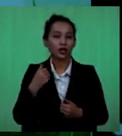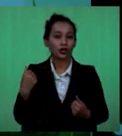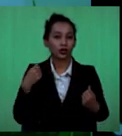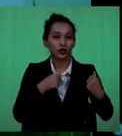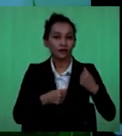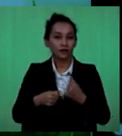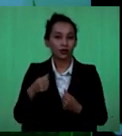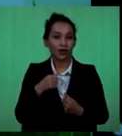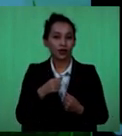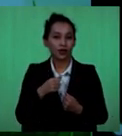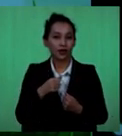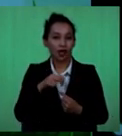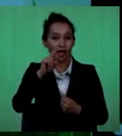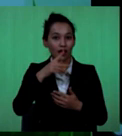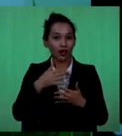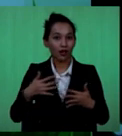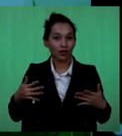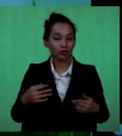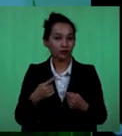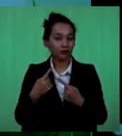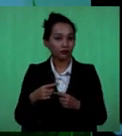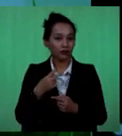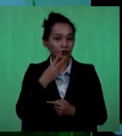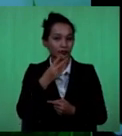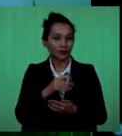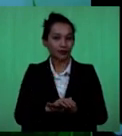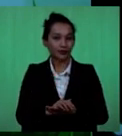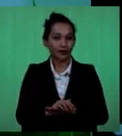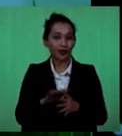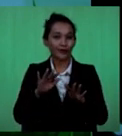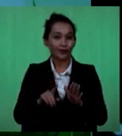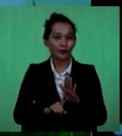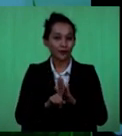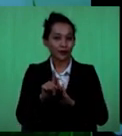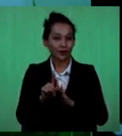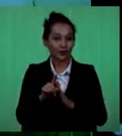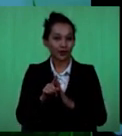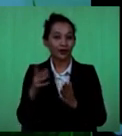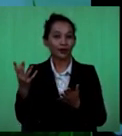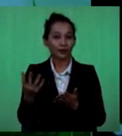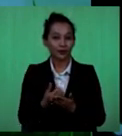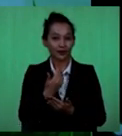hasharotga ko'zi tushibdi deb boshlanadigan joyidan boshlaymiz. Topdingizmi?